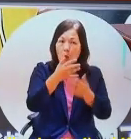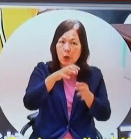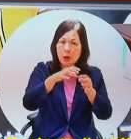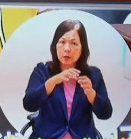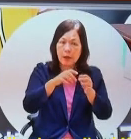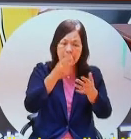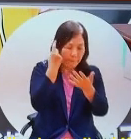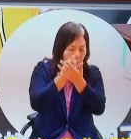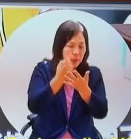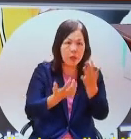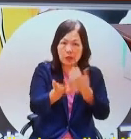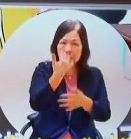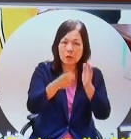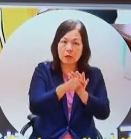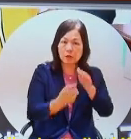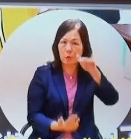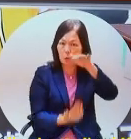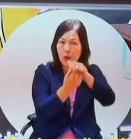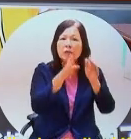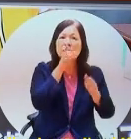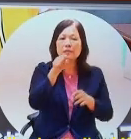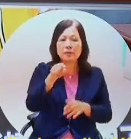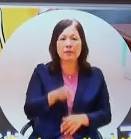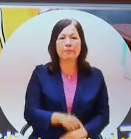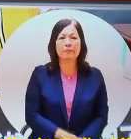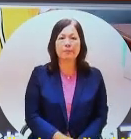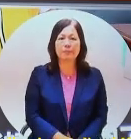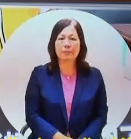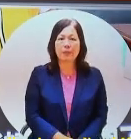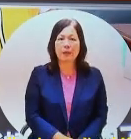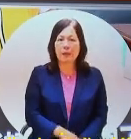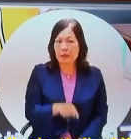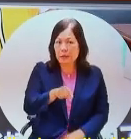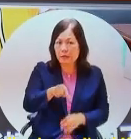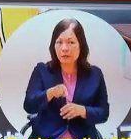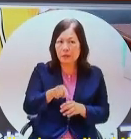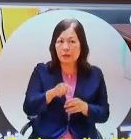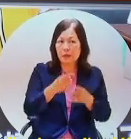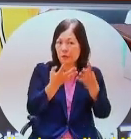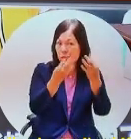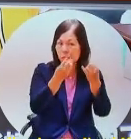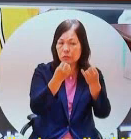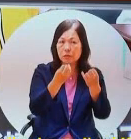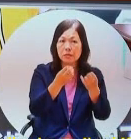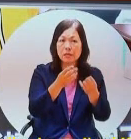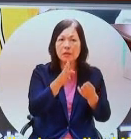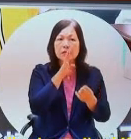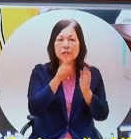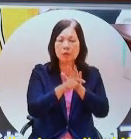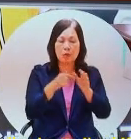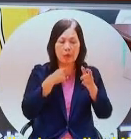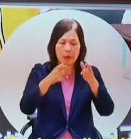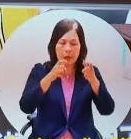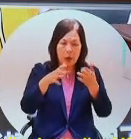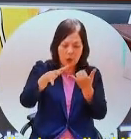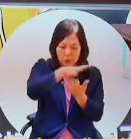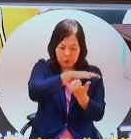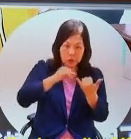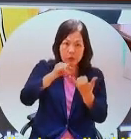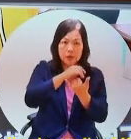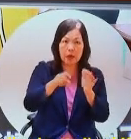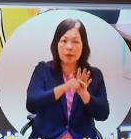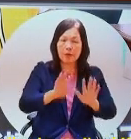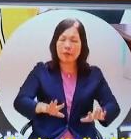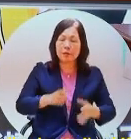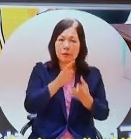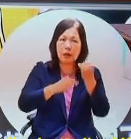焚烧的上限是这个样子。其实这个数字是我们全台现在目前有